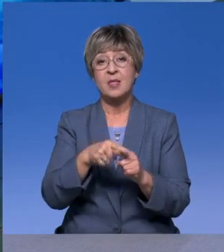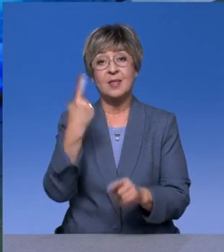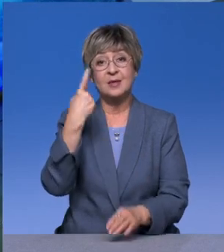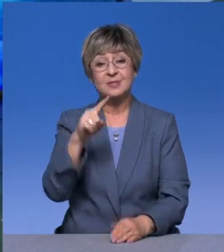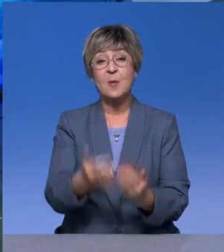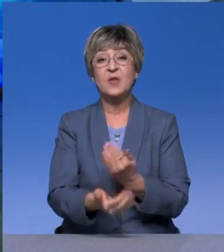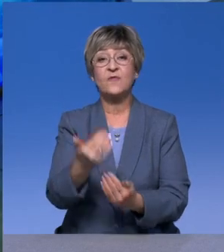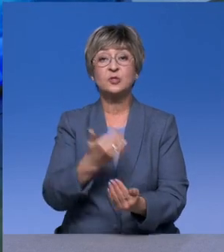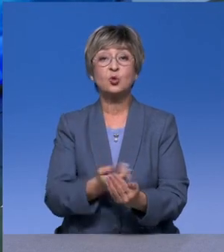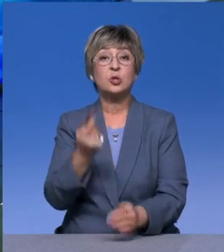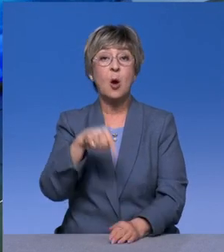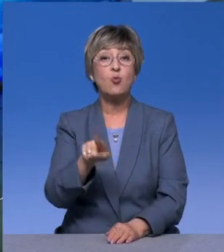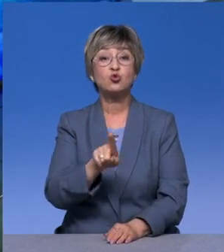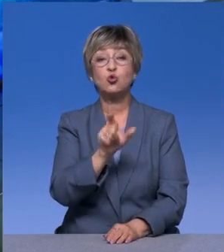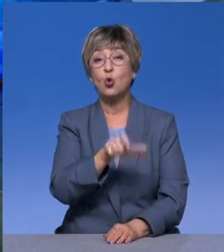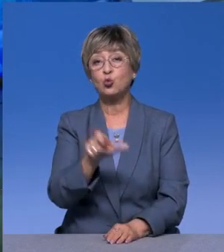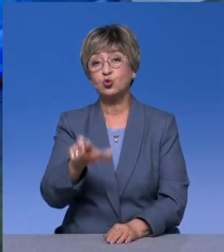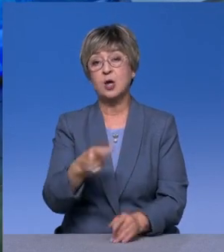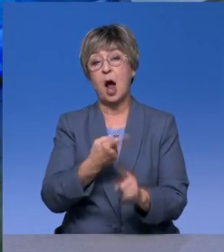что люди, которые